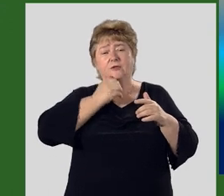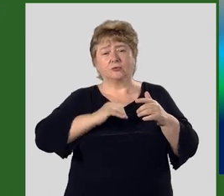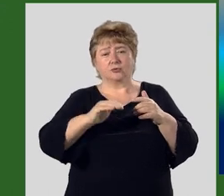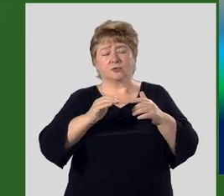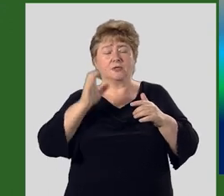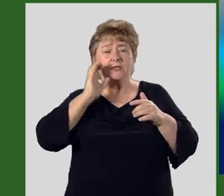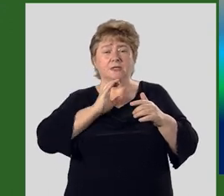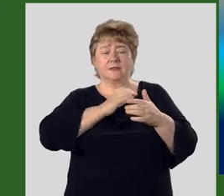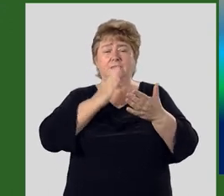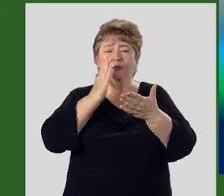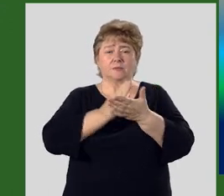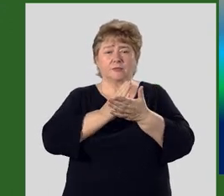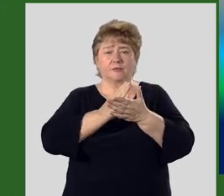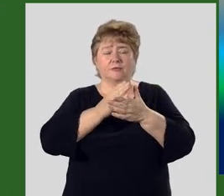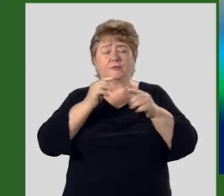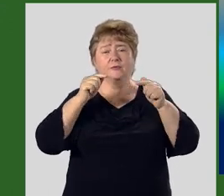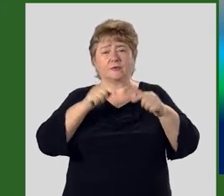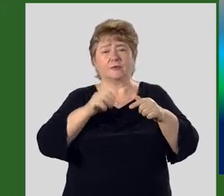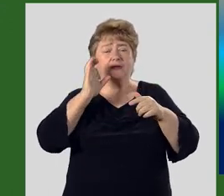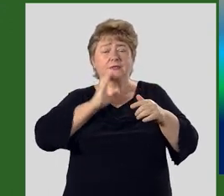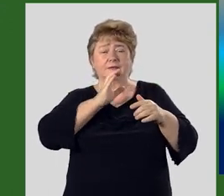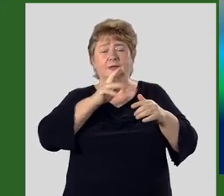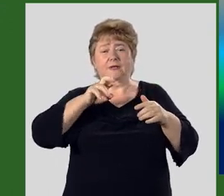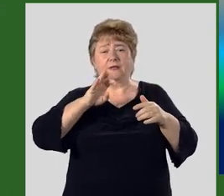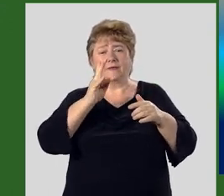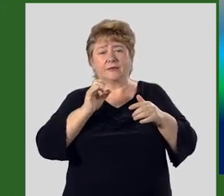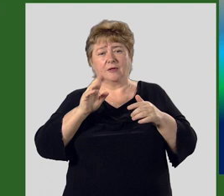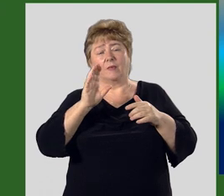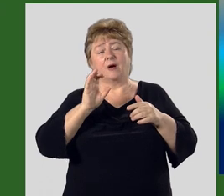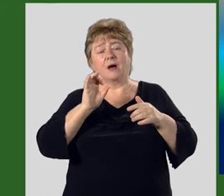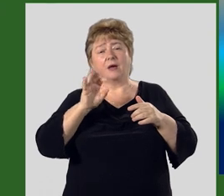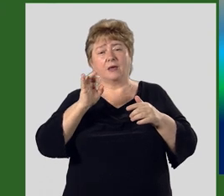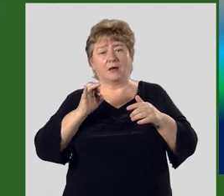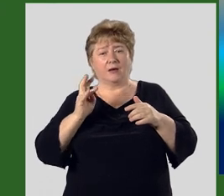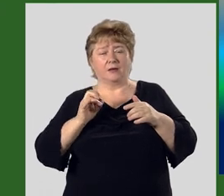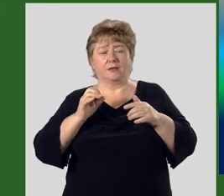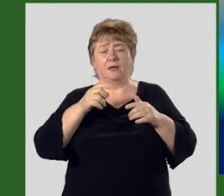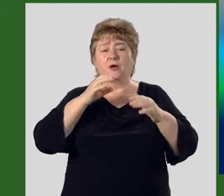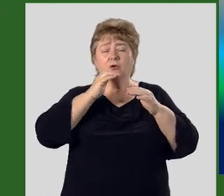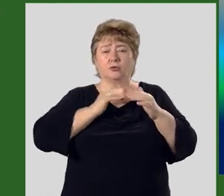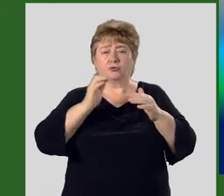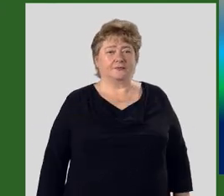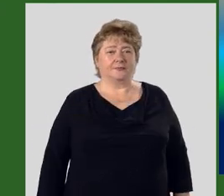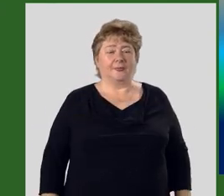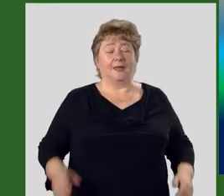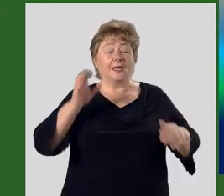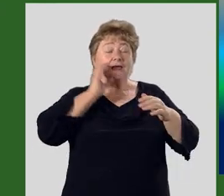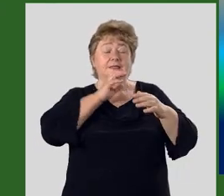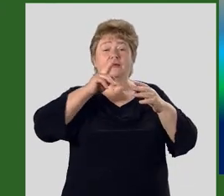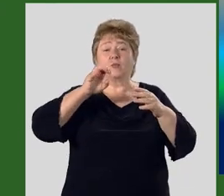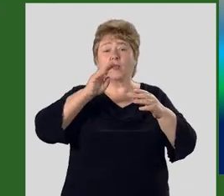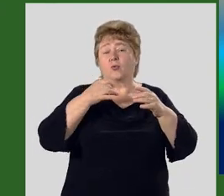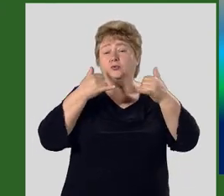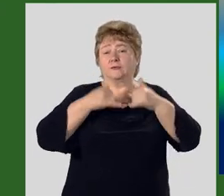южный. Северный расположен в Северно-Ледовитом океане, а южный – в Антарктиде. Северный